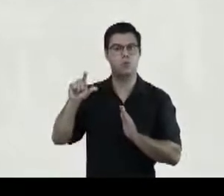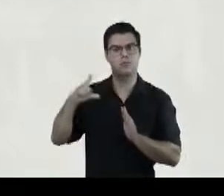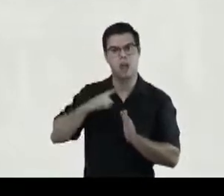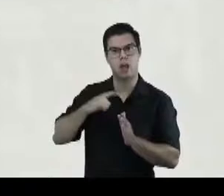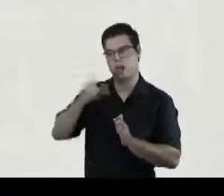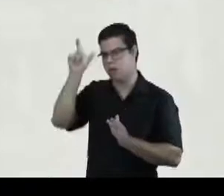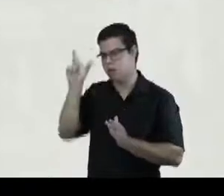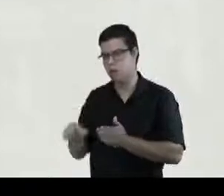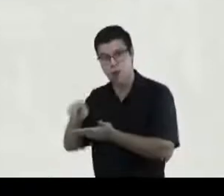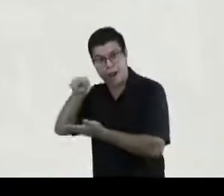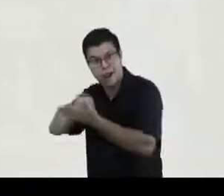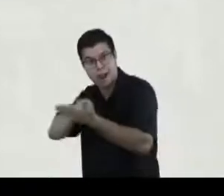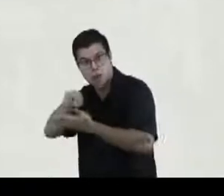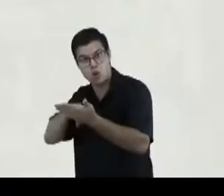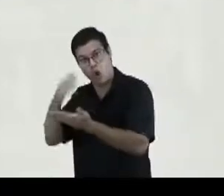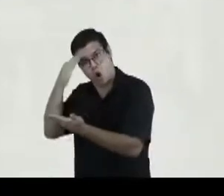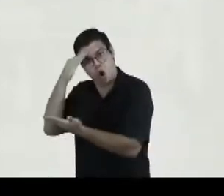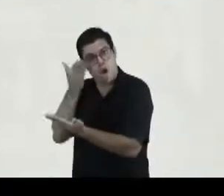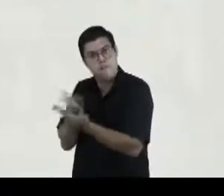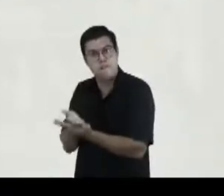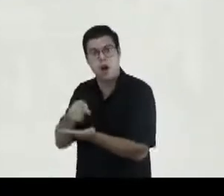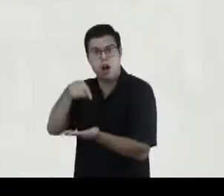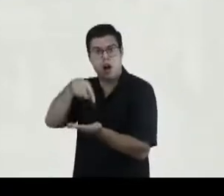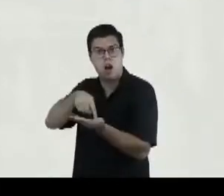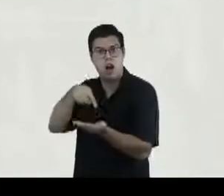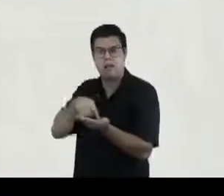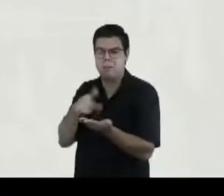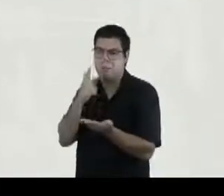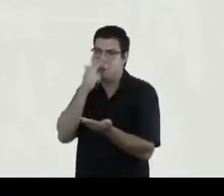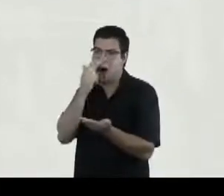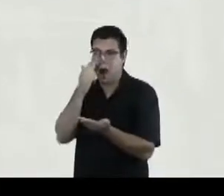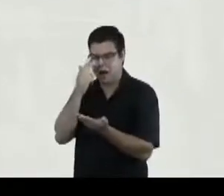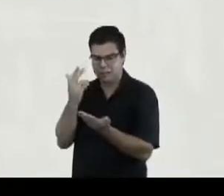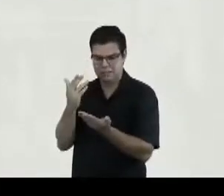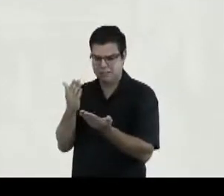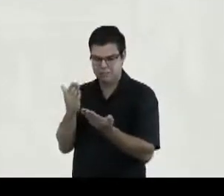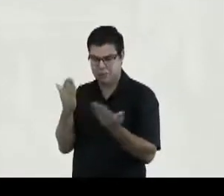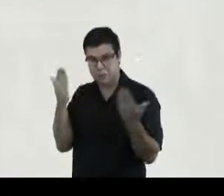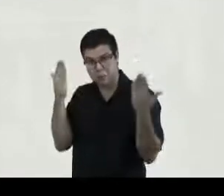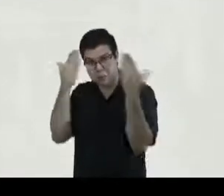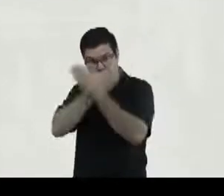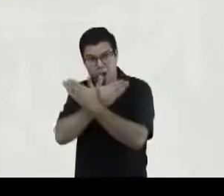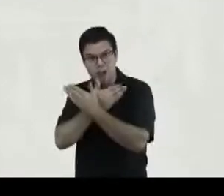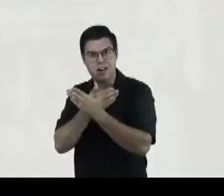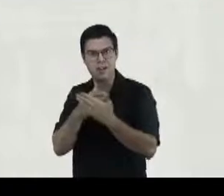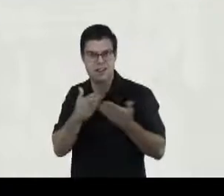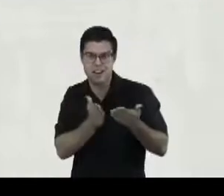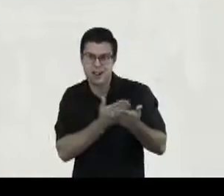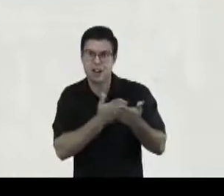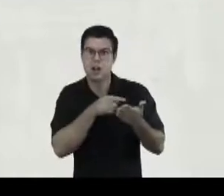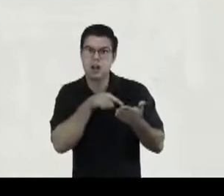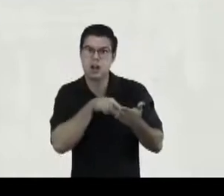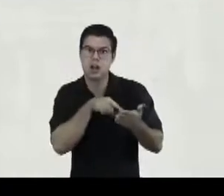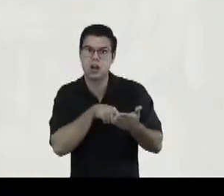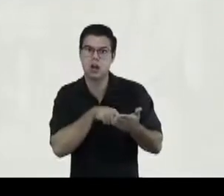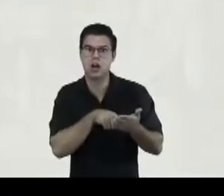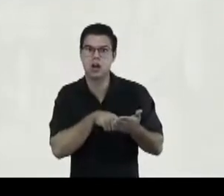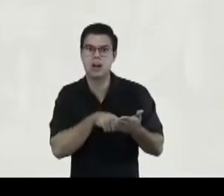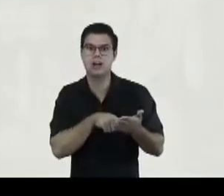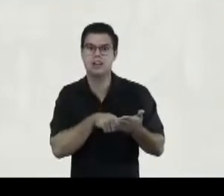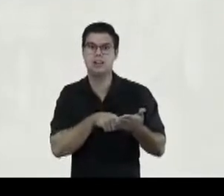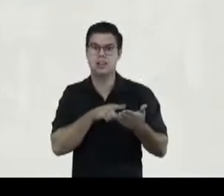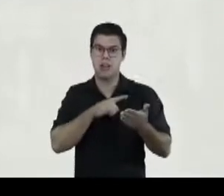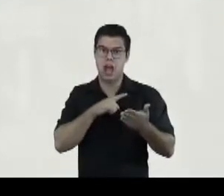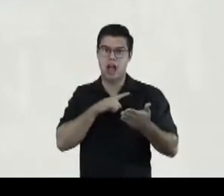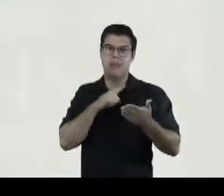qui a décrit des livres que personne ne connaissait, qui n'avaient jamais été catalogués, qui étaient cachés dans les bibliothèques en attente de